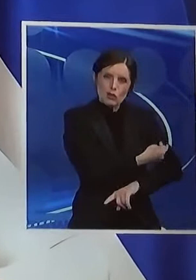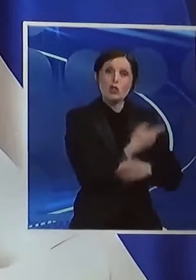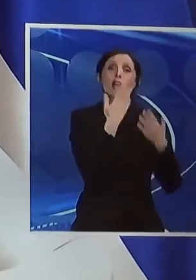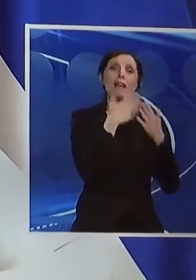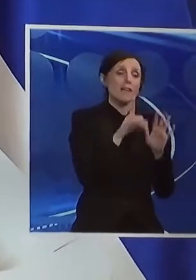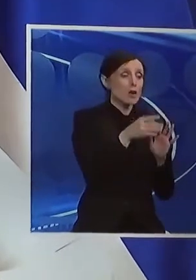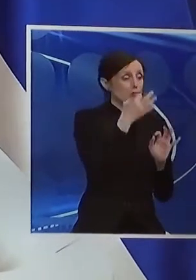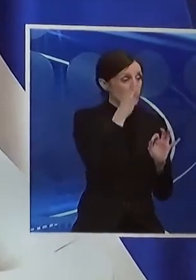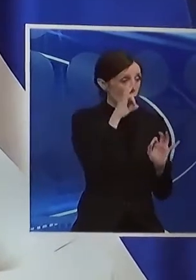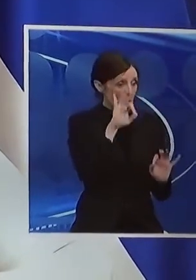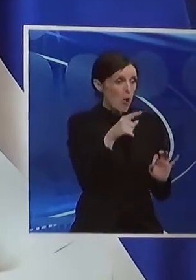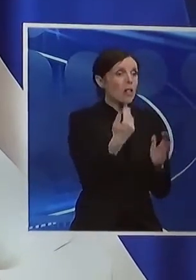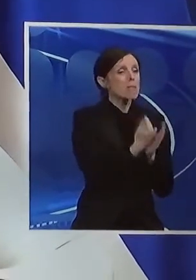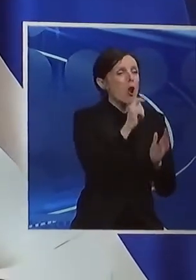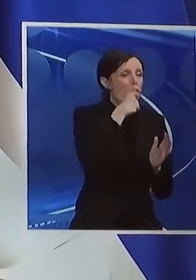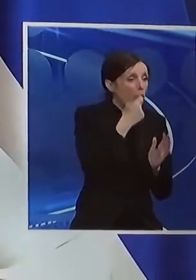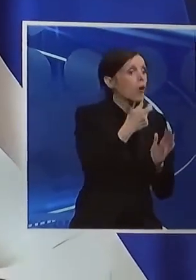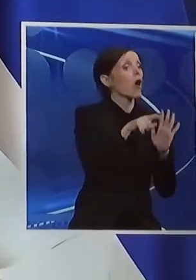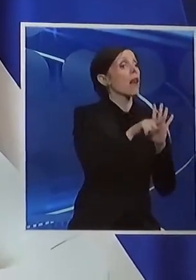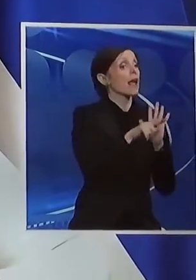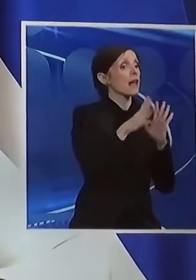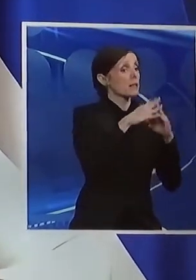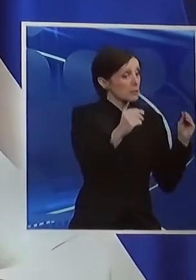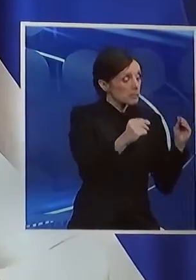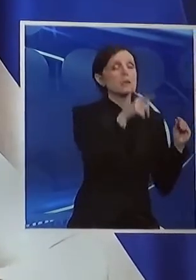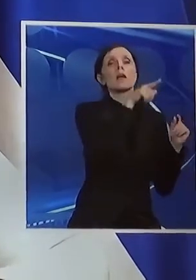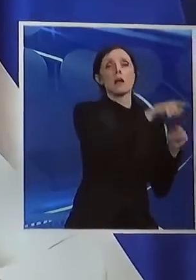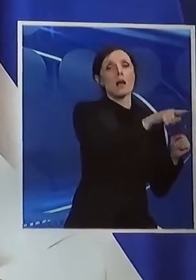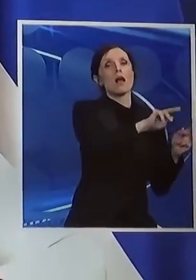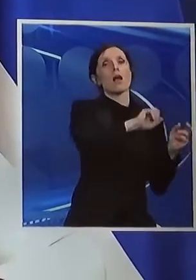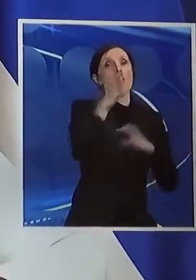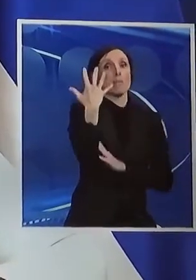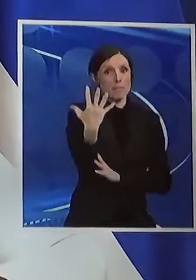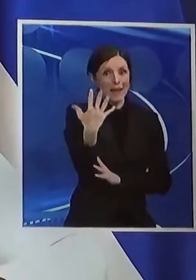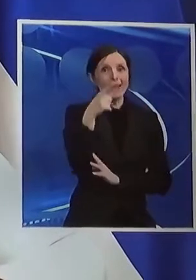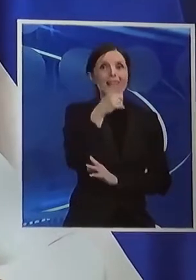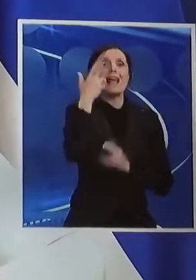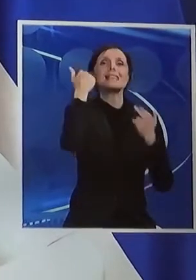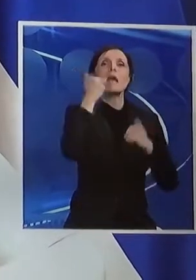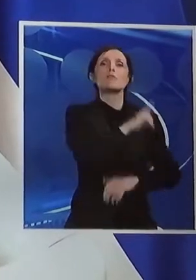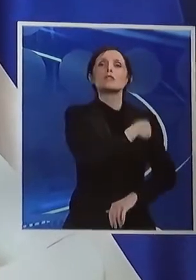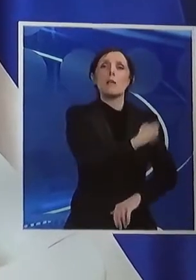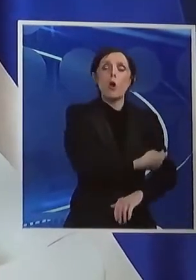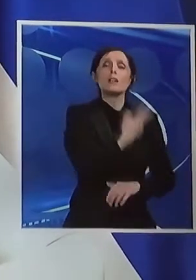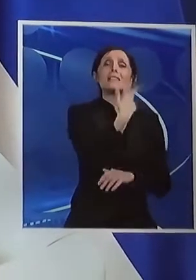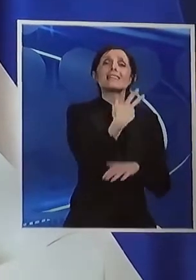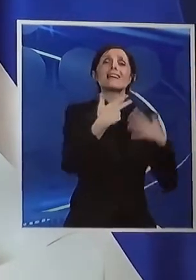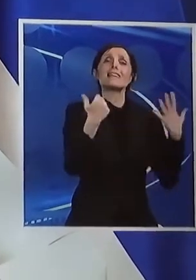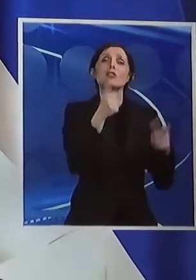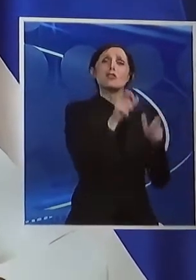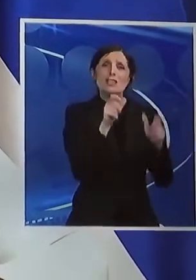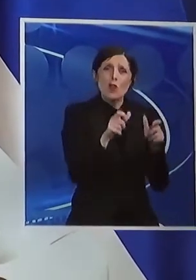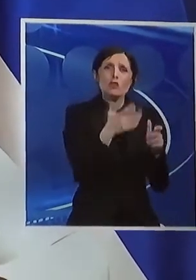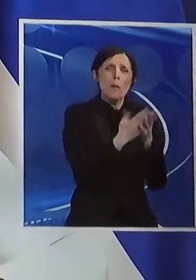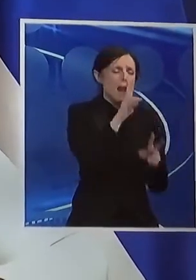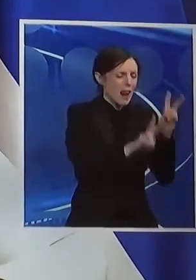osoba, iz zemunske bolnice 36 osoba koje više nisu pokazivale nikakvih znakova i simptoma